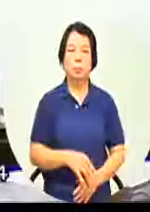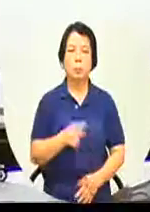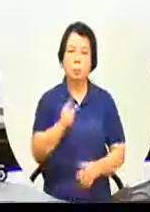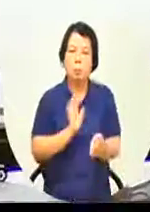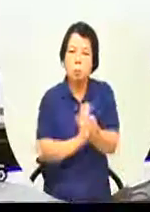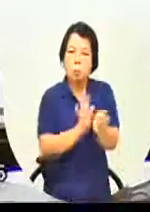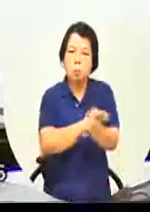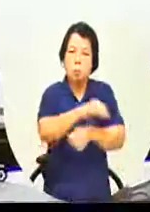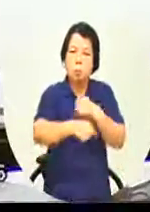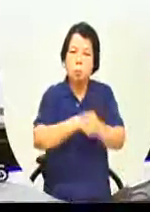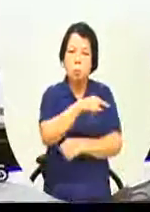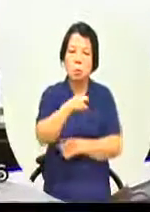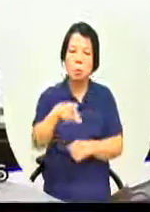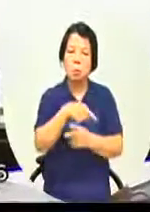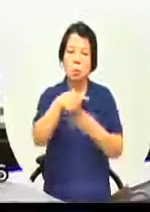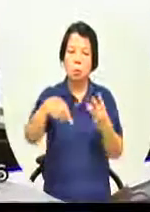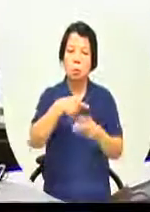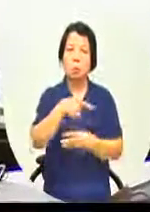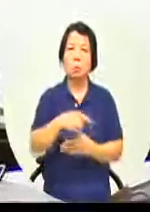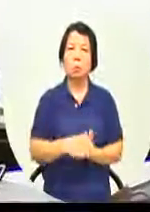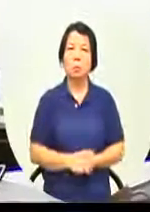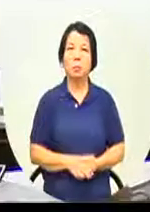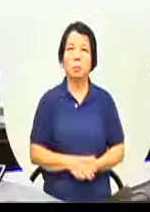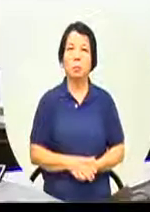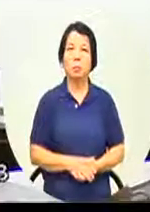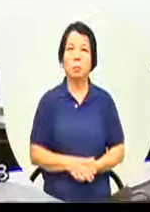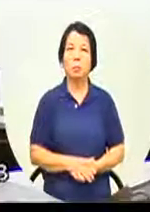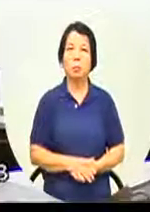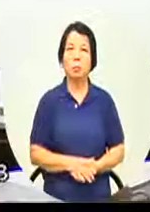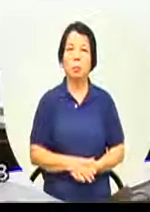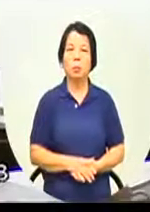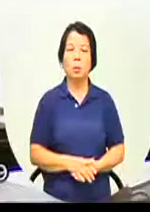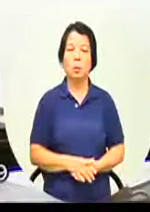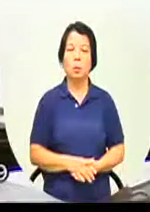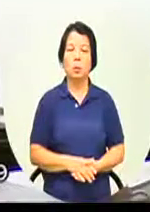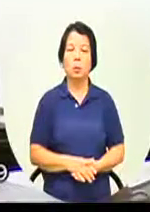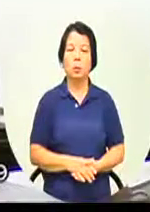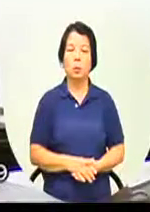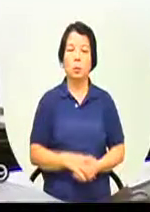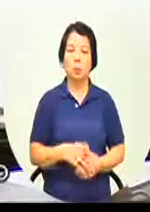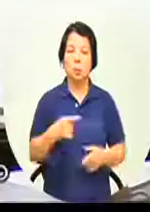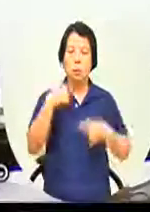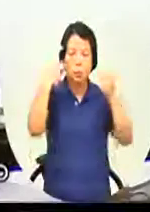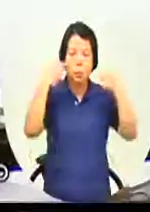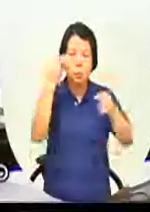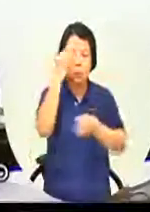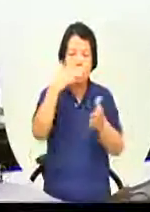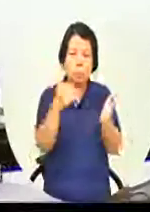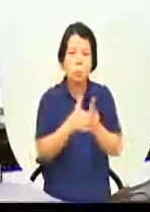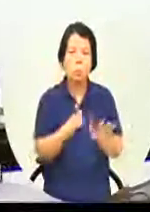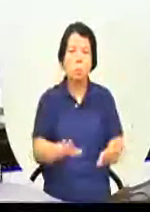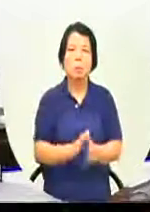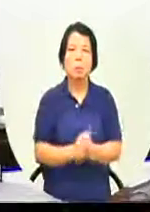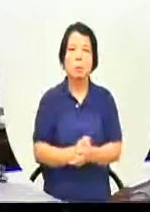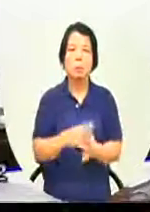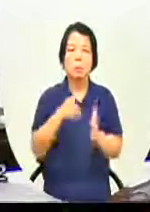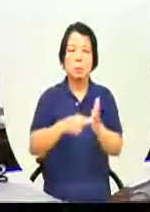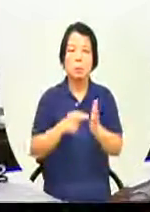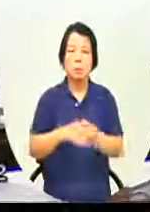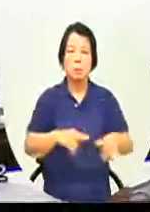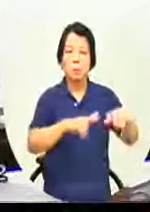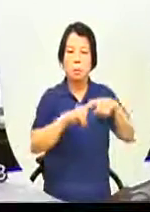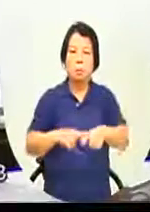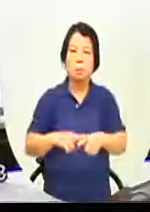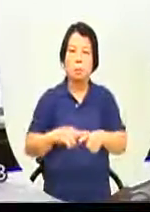动的这些东西啦。这些东西我想我看到常常看到你找了一堆行农在做行销，没有